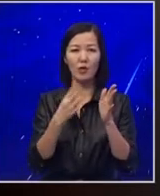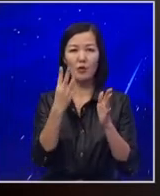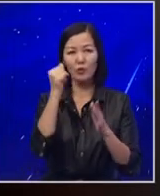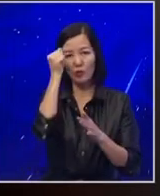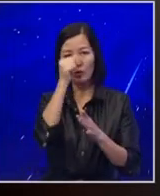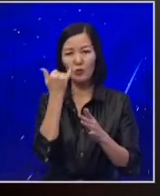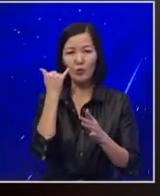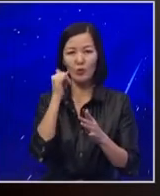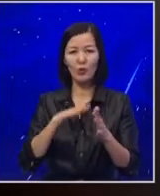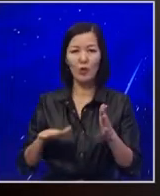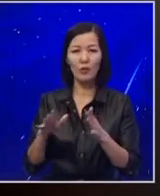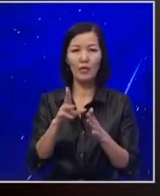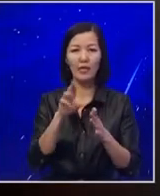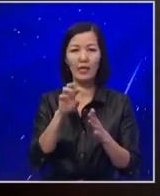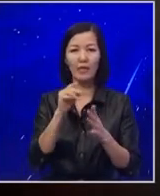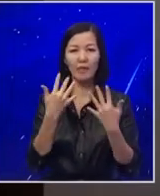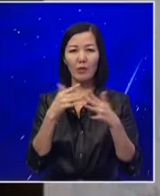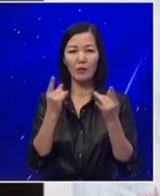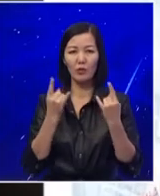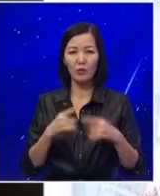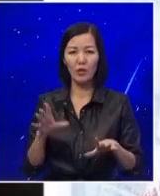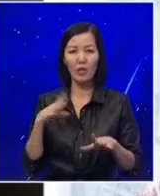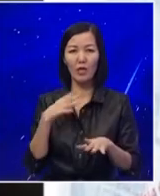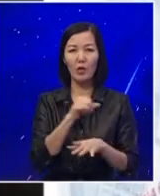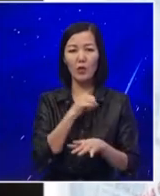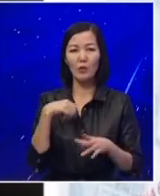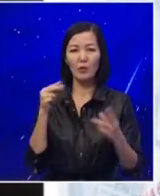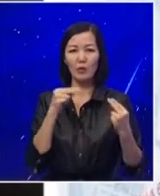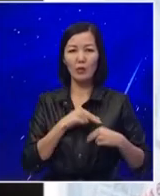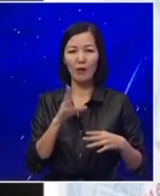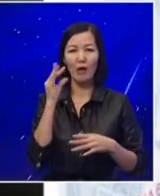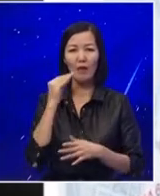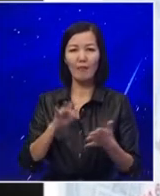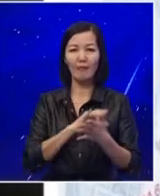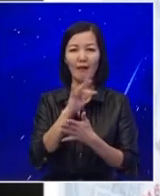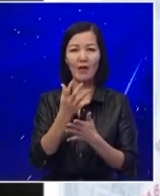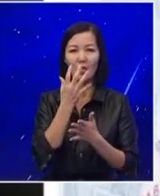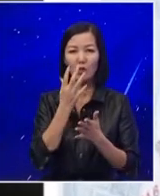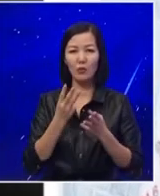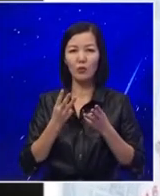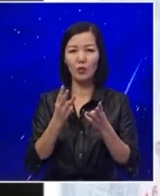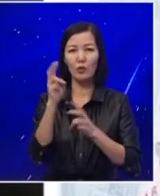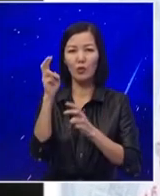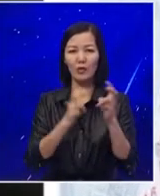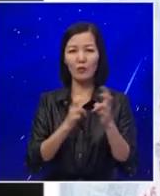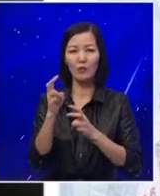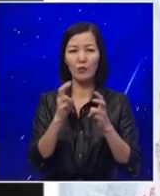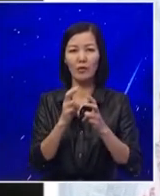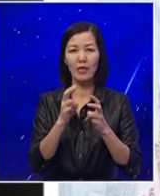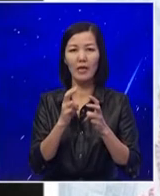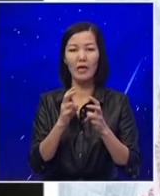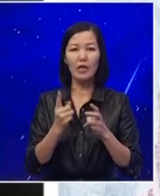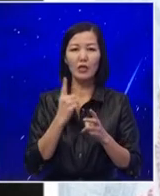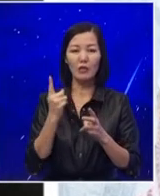1953 жылы Ұйғыр ауданы Кетмен ауылында дүниеге келген. Өзінің еңбек жолын Алматы қалалық жылу желілері кәсіпорнында режим